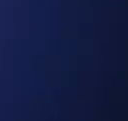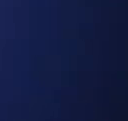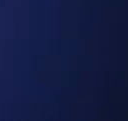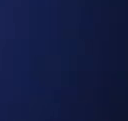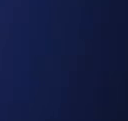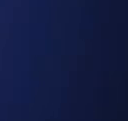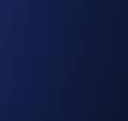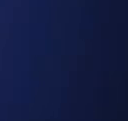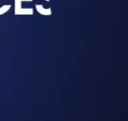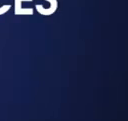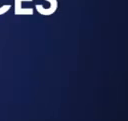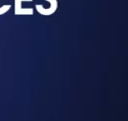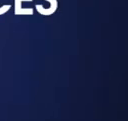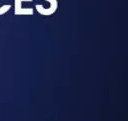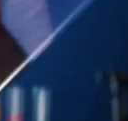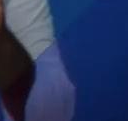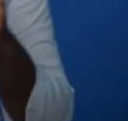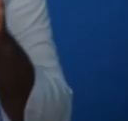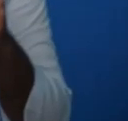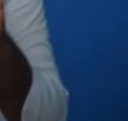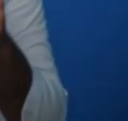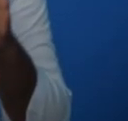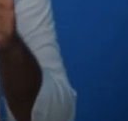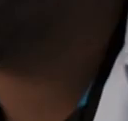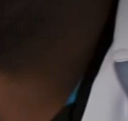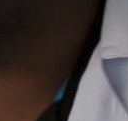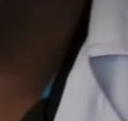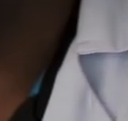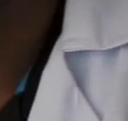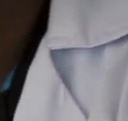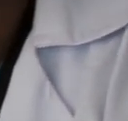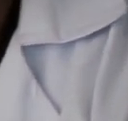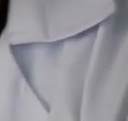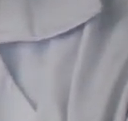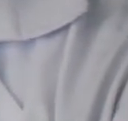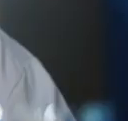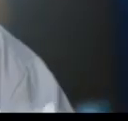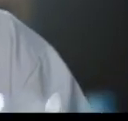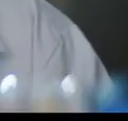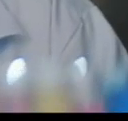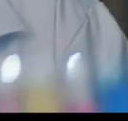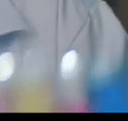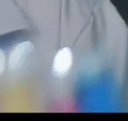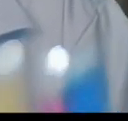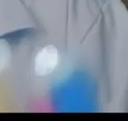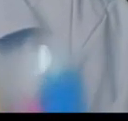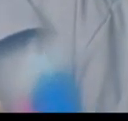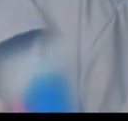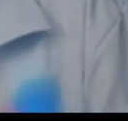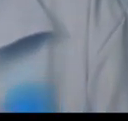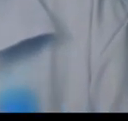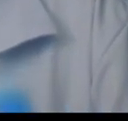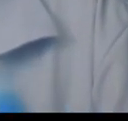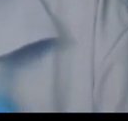Pearson BTech HND in Applied Science. Patamala Gasuin Sita Panahadakwa Vishesh Shisha Daria. Then Mamutana, Binduai Hatahatai